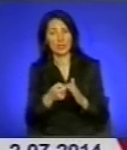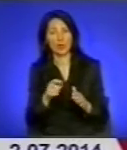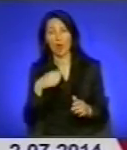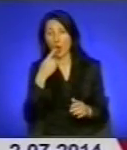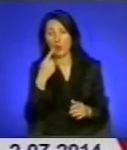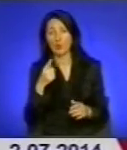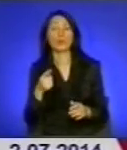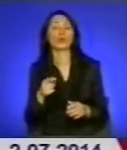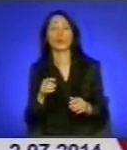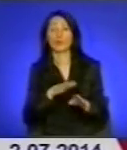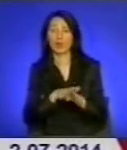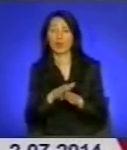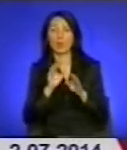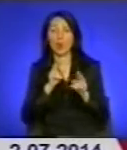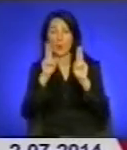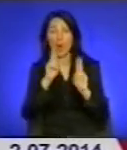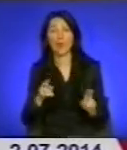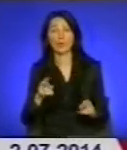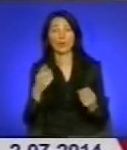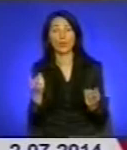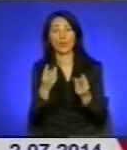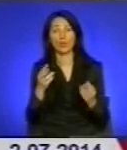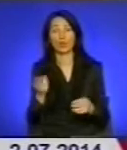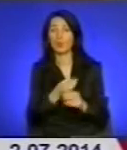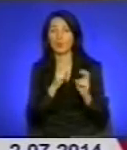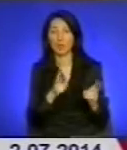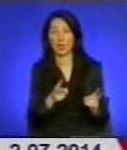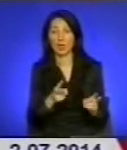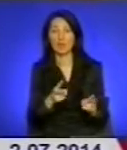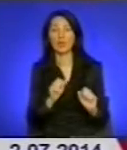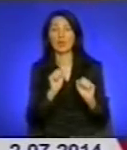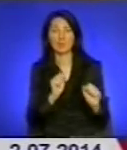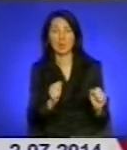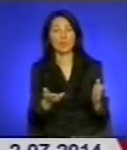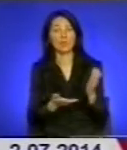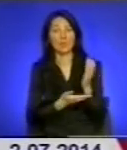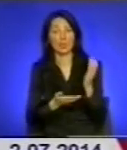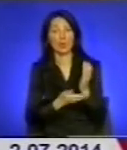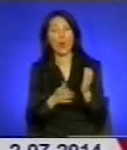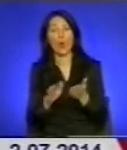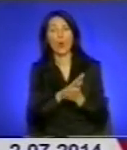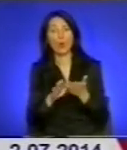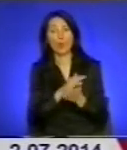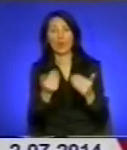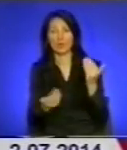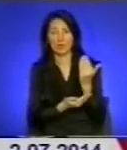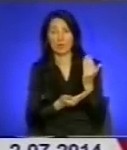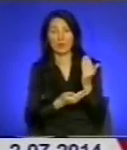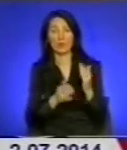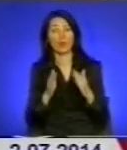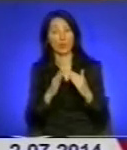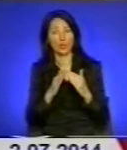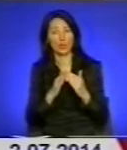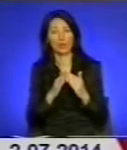культових спорудах виконання захисної обробки дерев'яних конструкцій будівель відсутність джерел